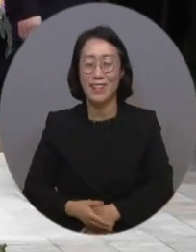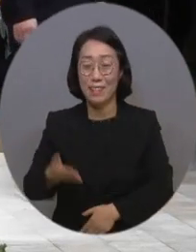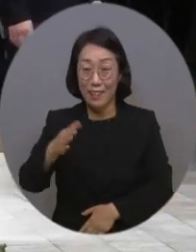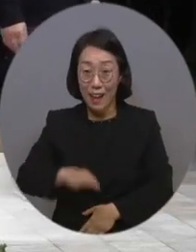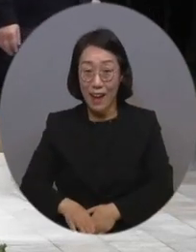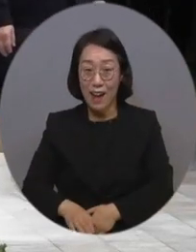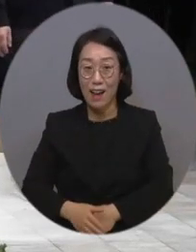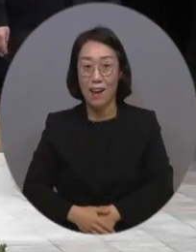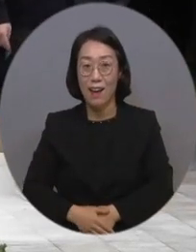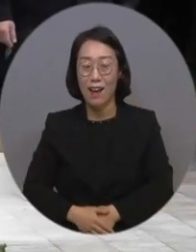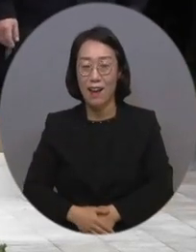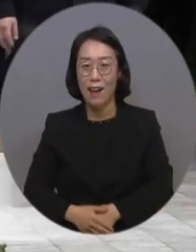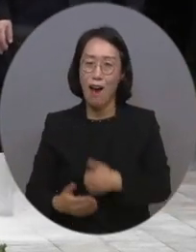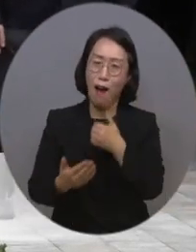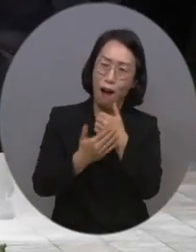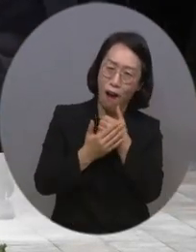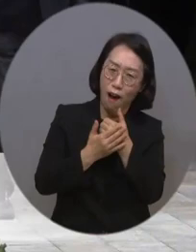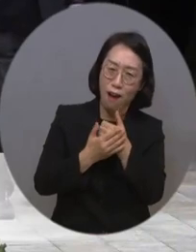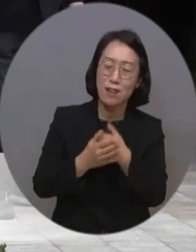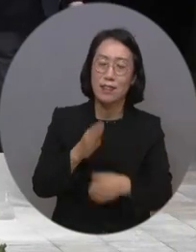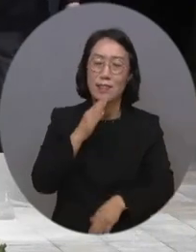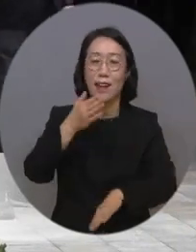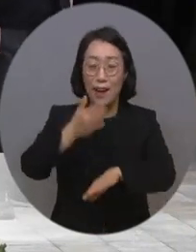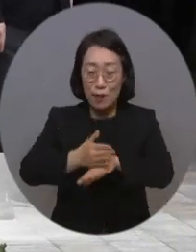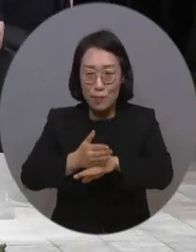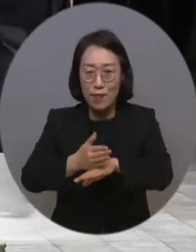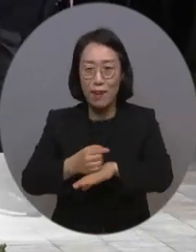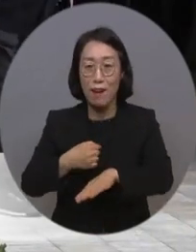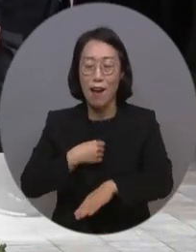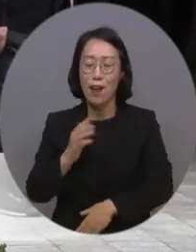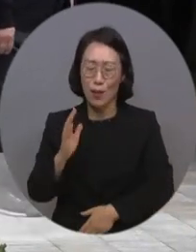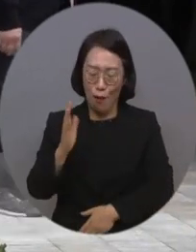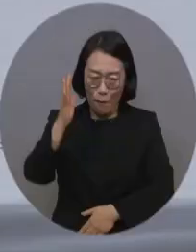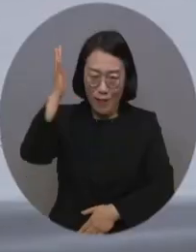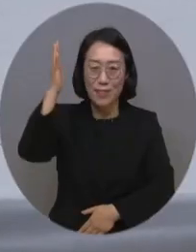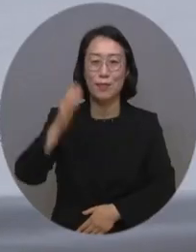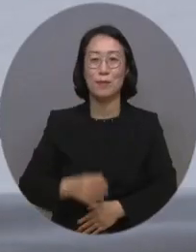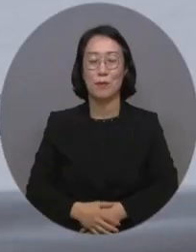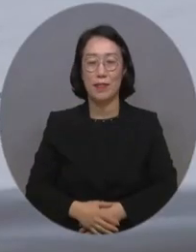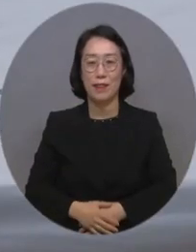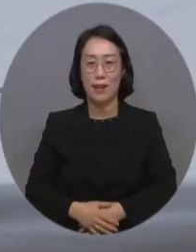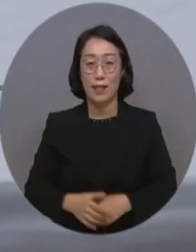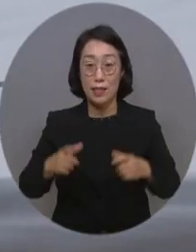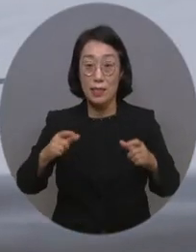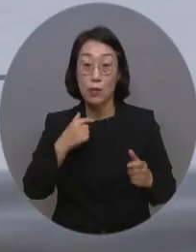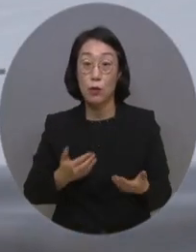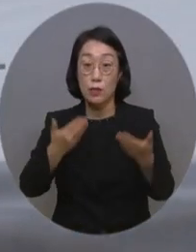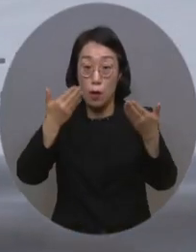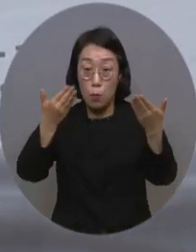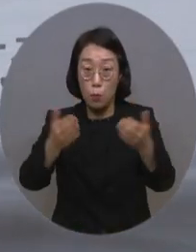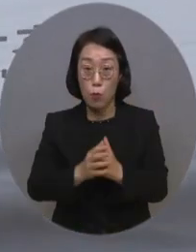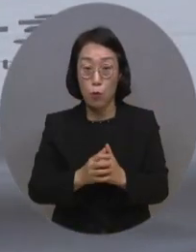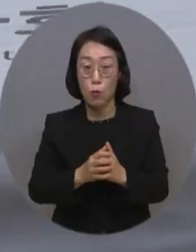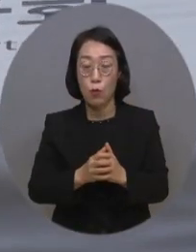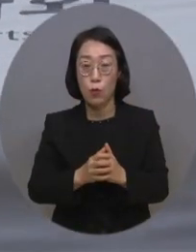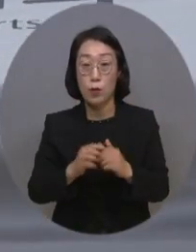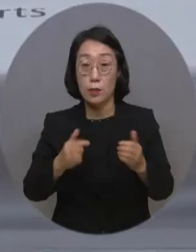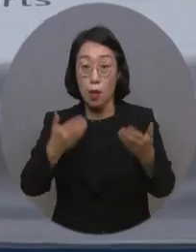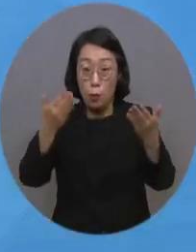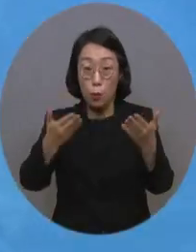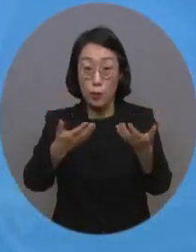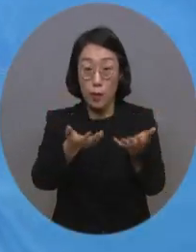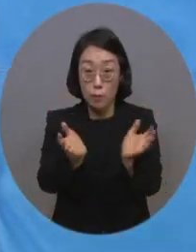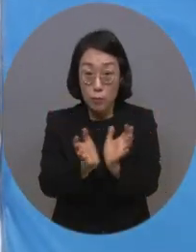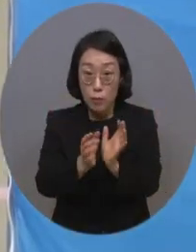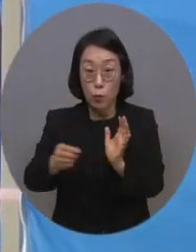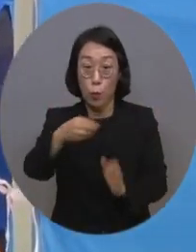이렇게 성원해줘서 정말 고맙고 저 영광스럽습니다. 지역 봉사단체인 국제자원봉사단 회원들이